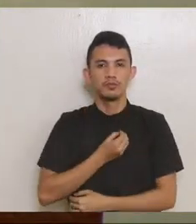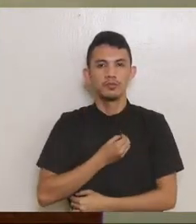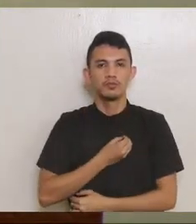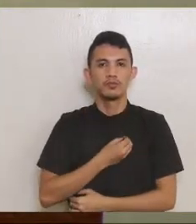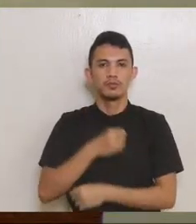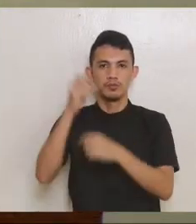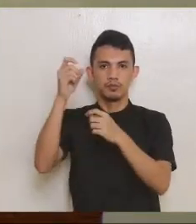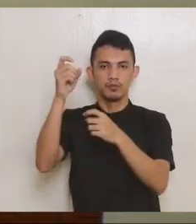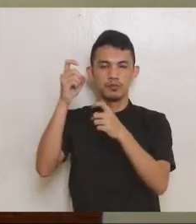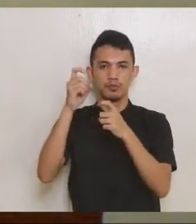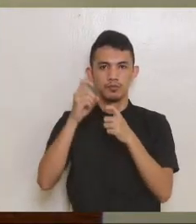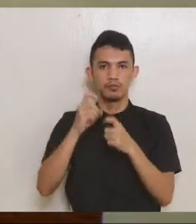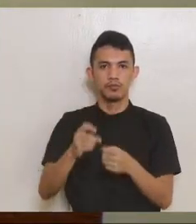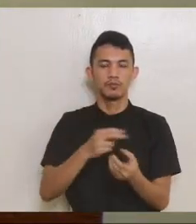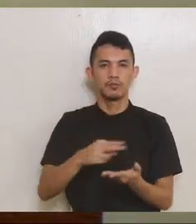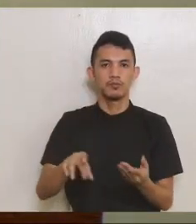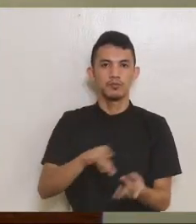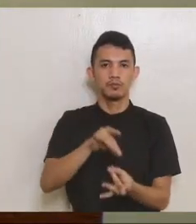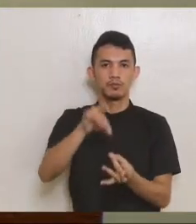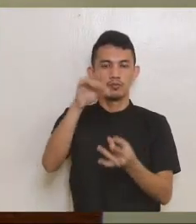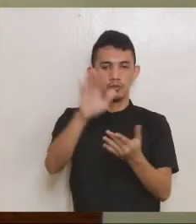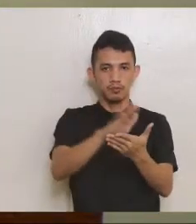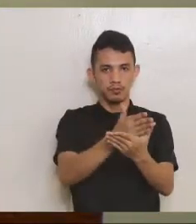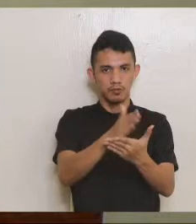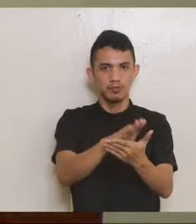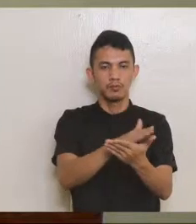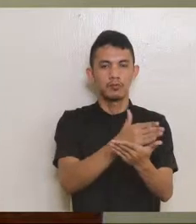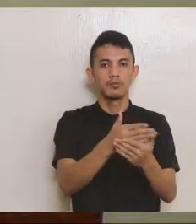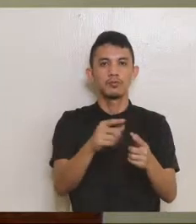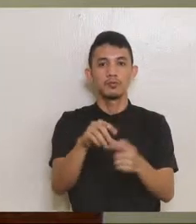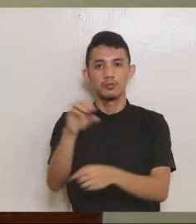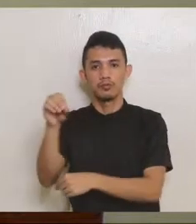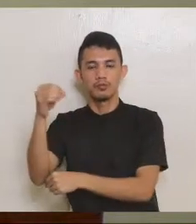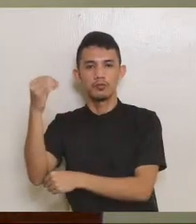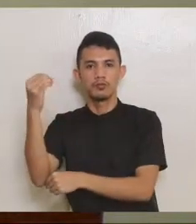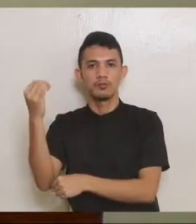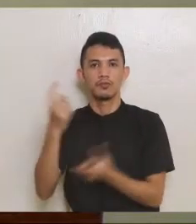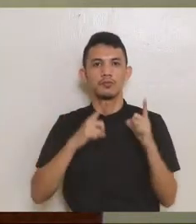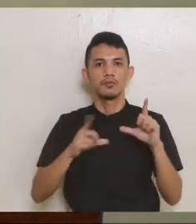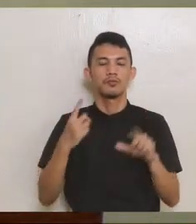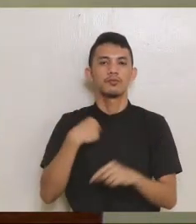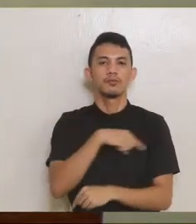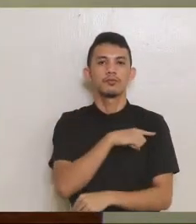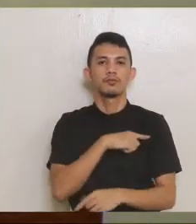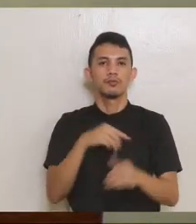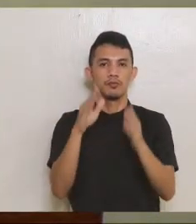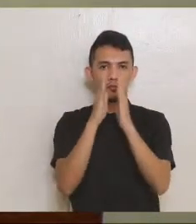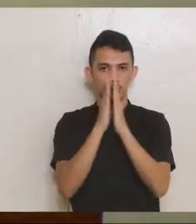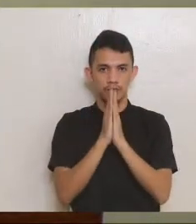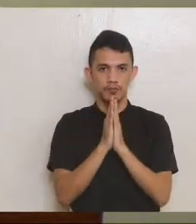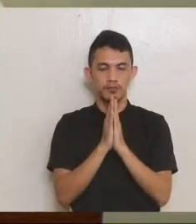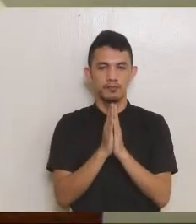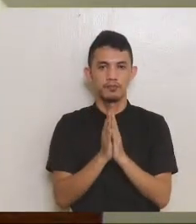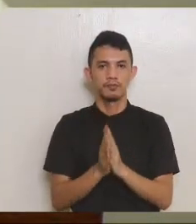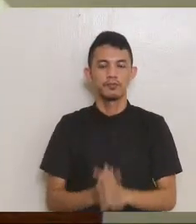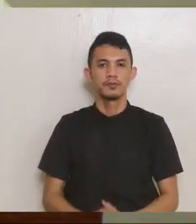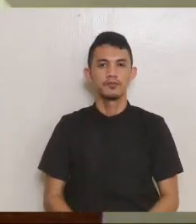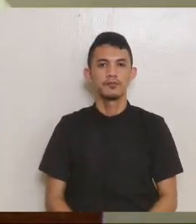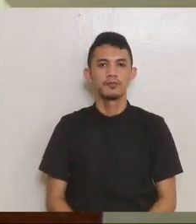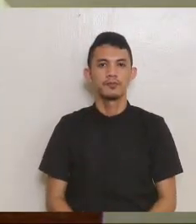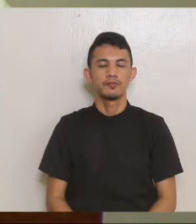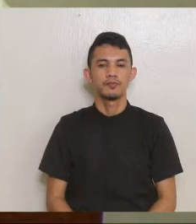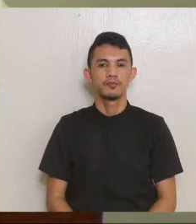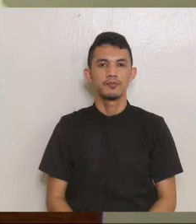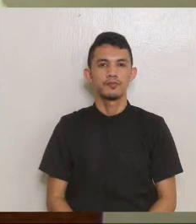o ipaambit kini nga mga gasa ngadto sa uban. Mag-ampo kita sa Ginoo. Umari ka,